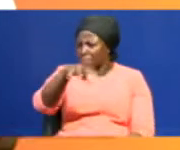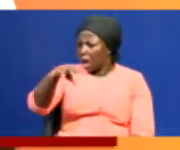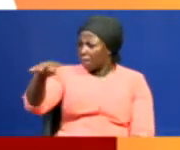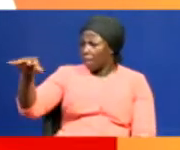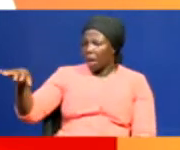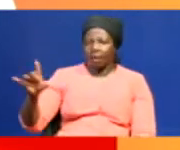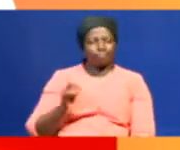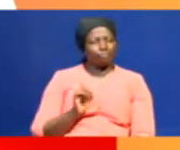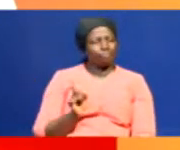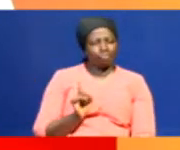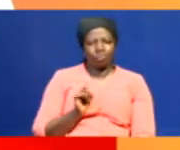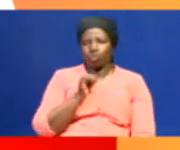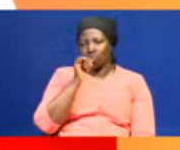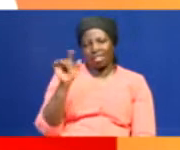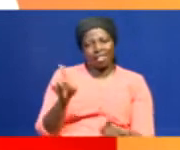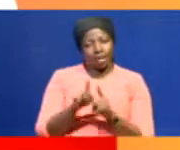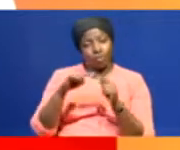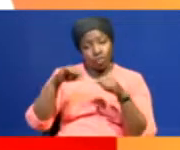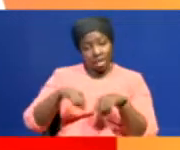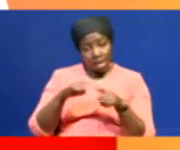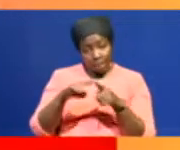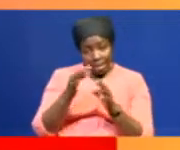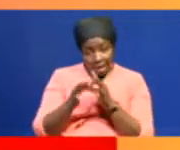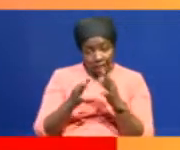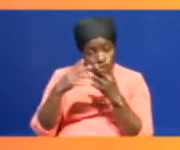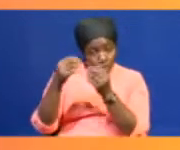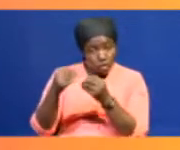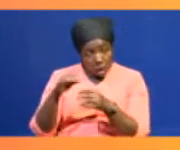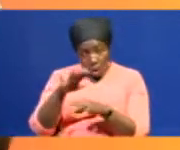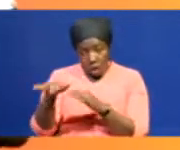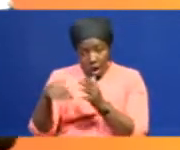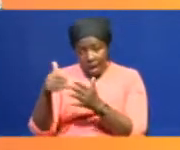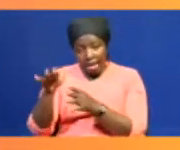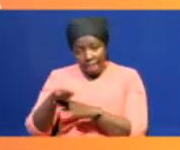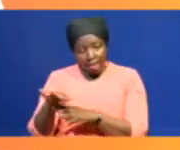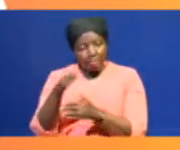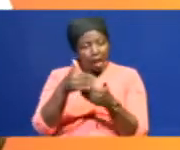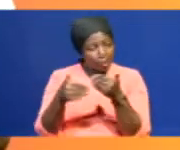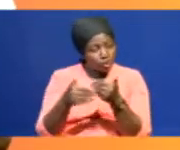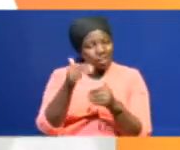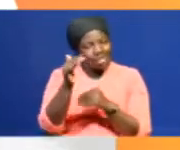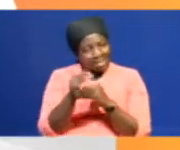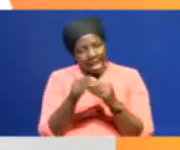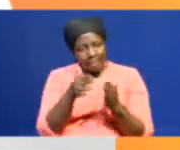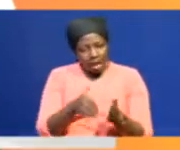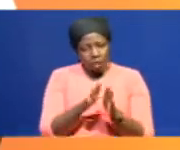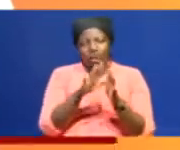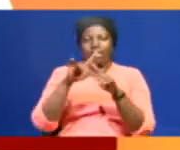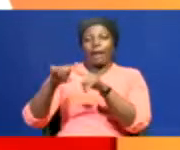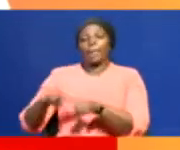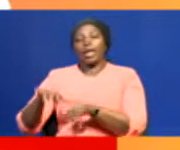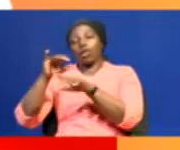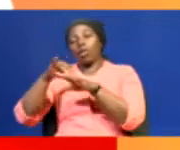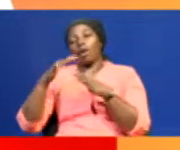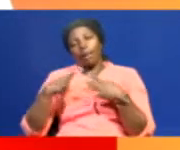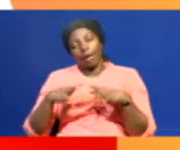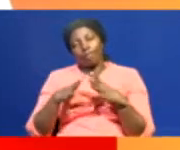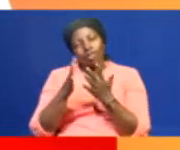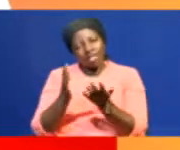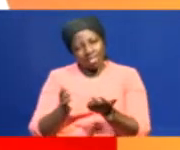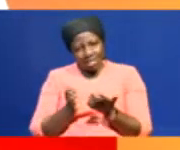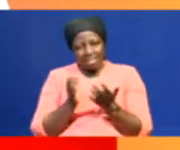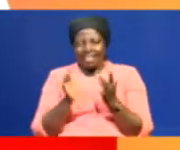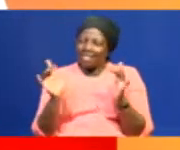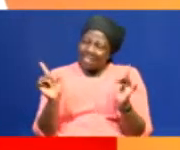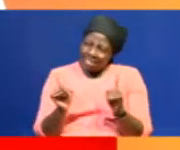hizo mafuta saa hii. Lakini saa hizi ukienda kila mahali zinajengwa kwa barabara kulingana na need ya watu. Sasa vile ndivyo hivyo